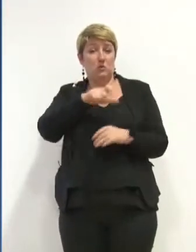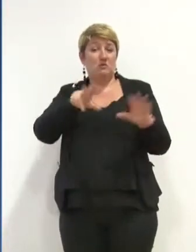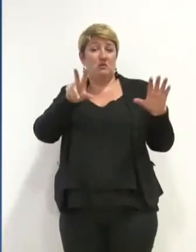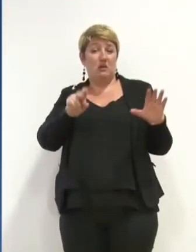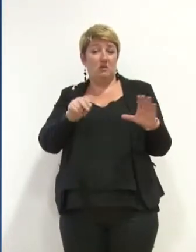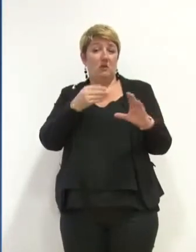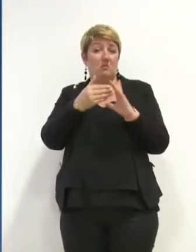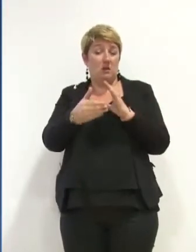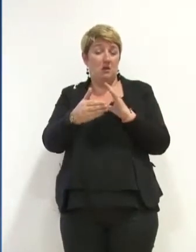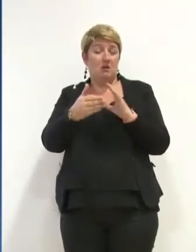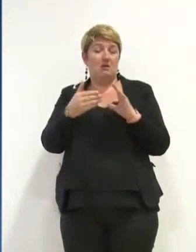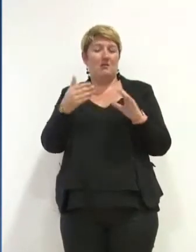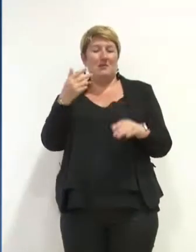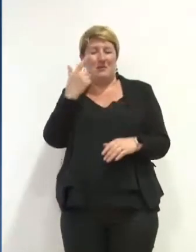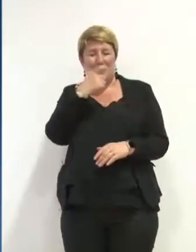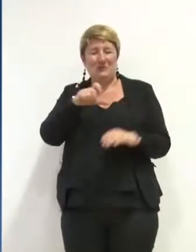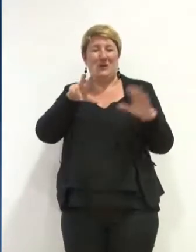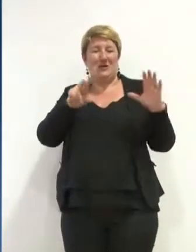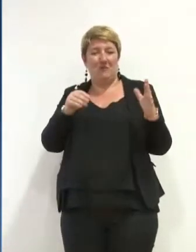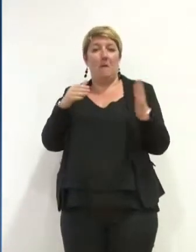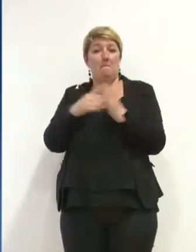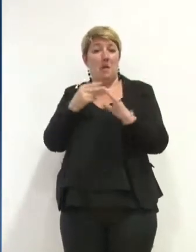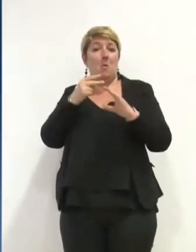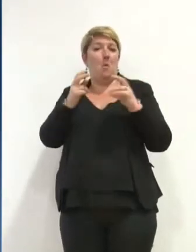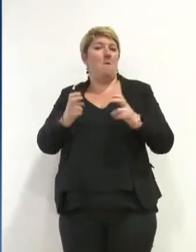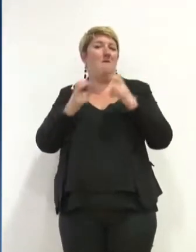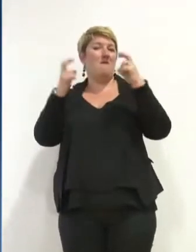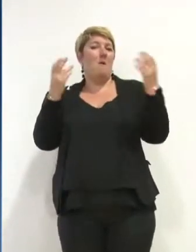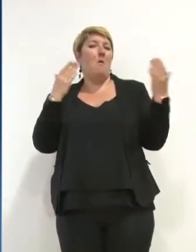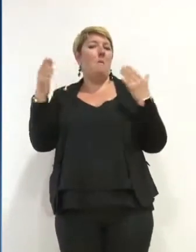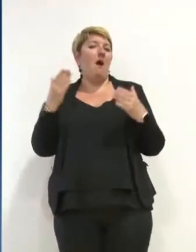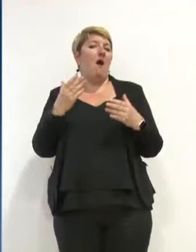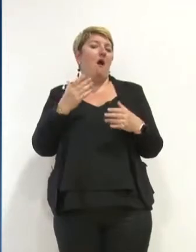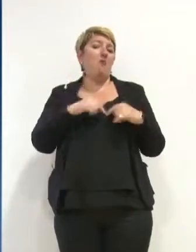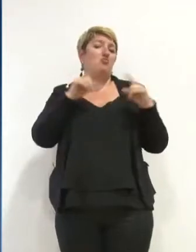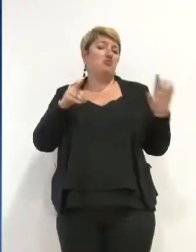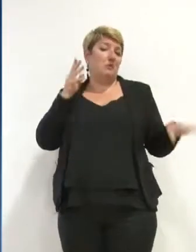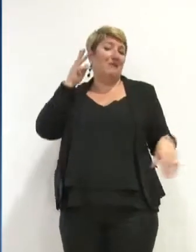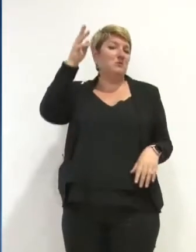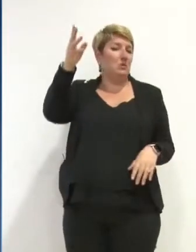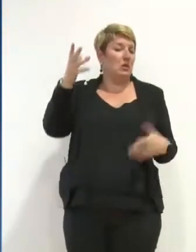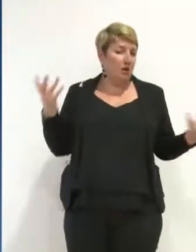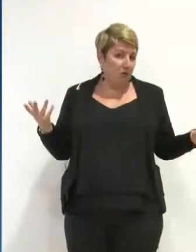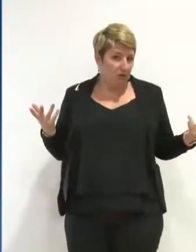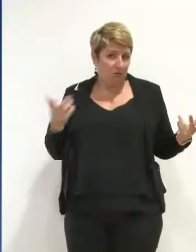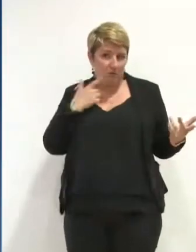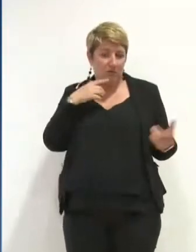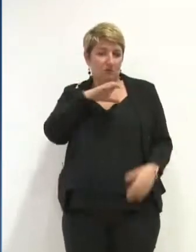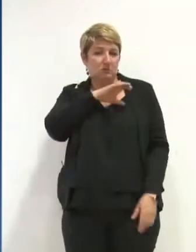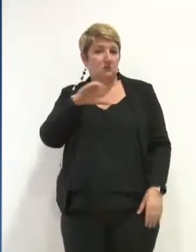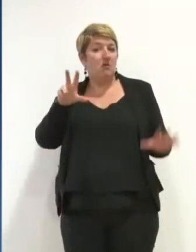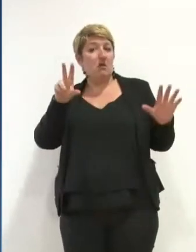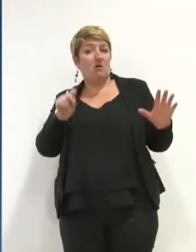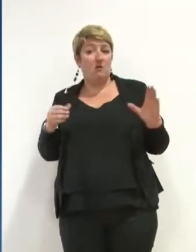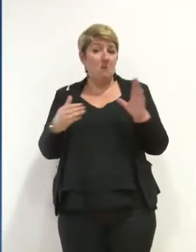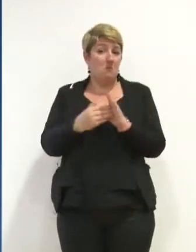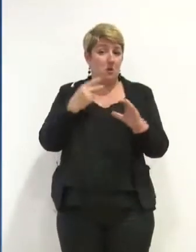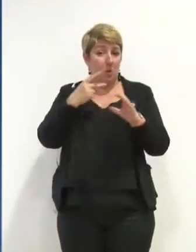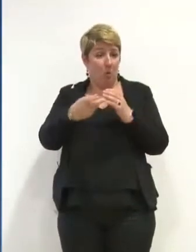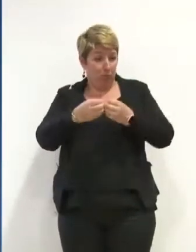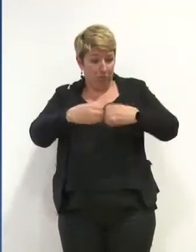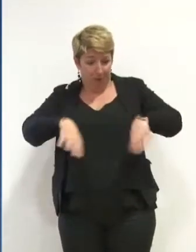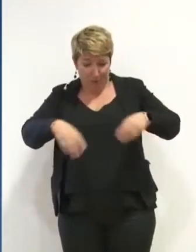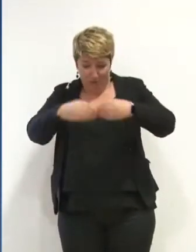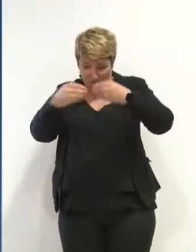du BP. En attendant, il y a 180 000 euros qui ont été un peu perdus dans